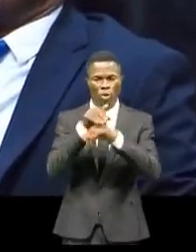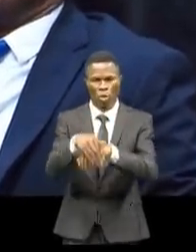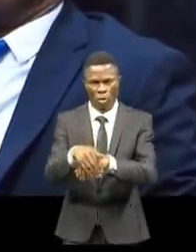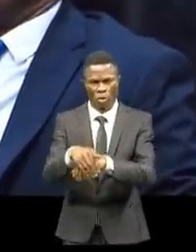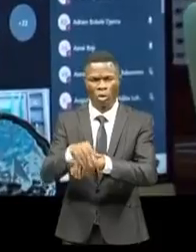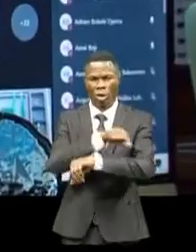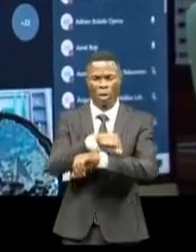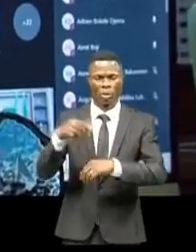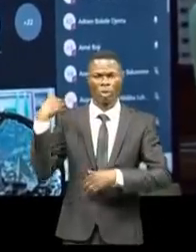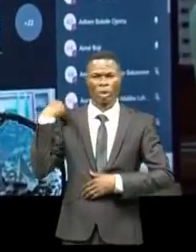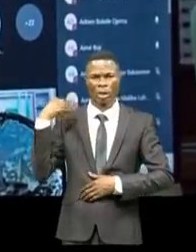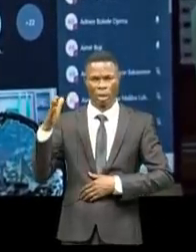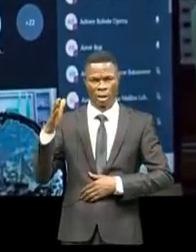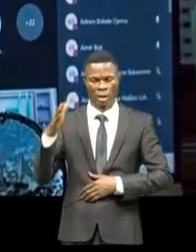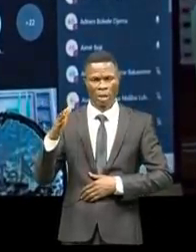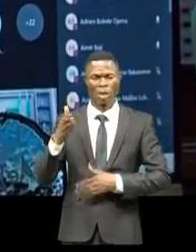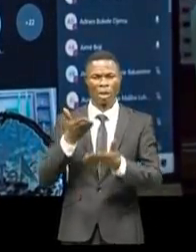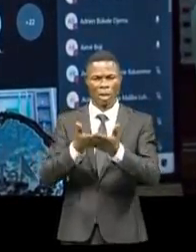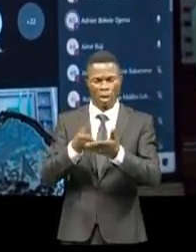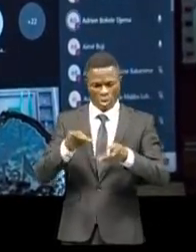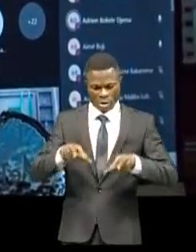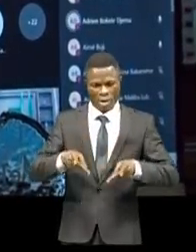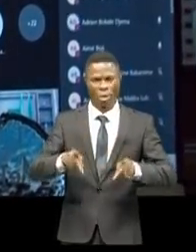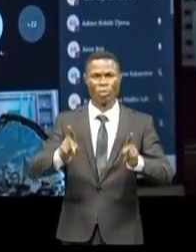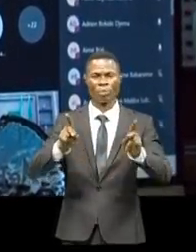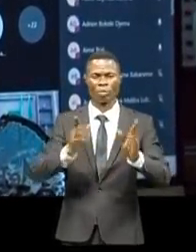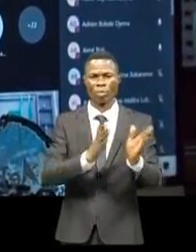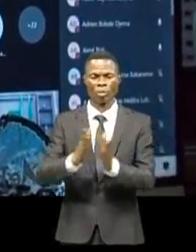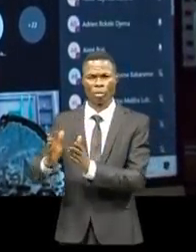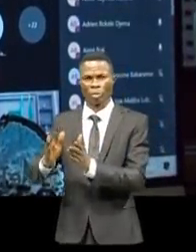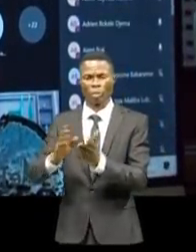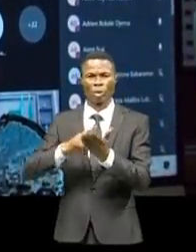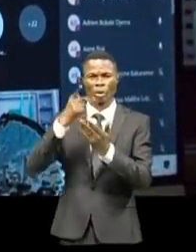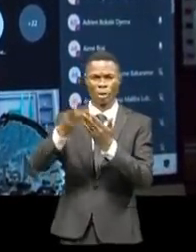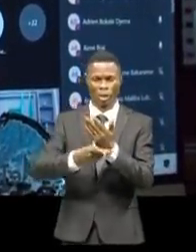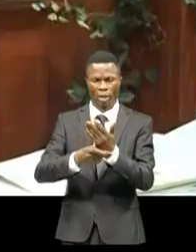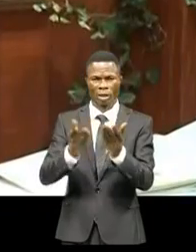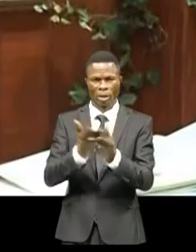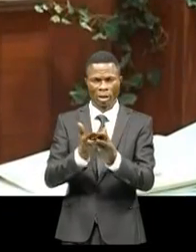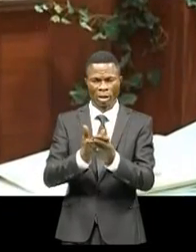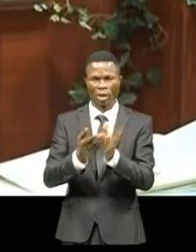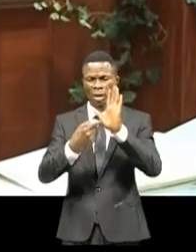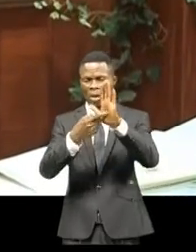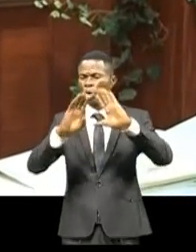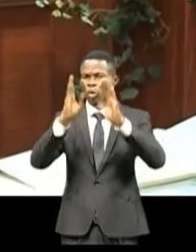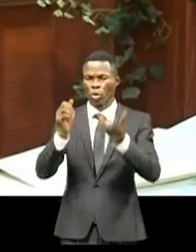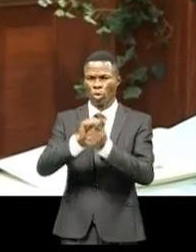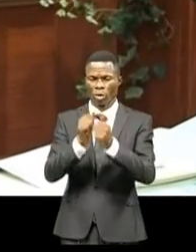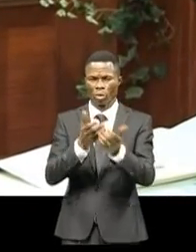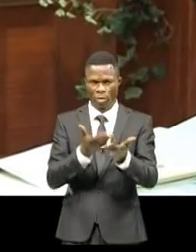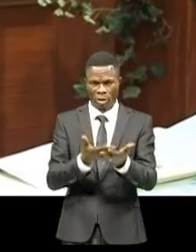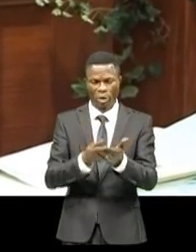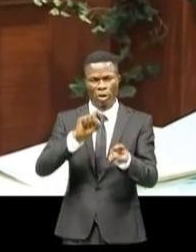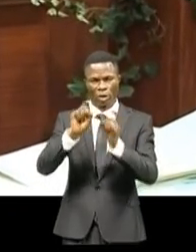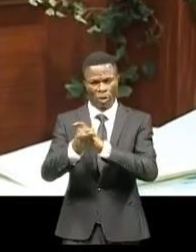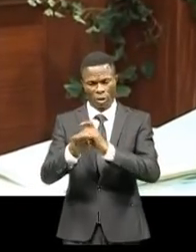les institutions. Ces dernières ont permis l'élaboration d'un tableau de bord représentant l'ensemble des réformes.